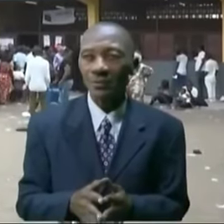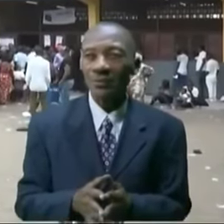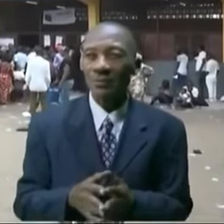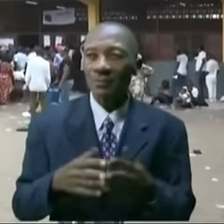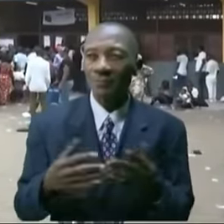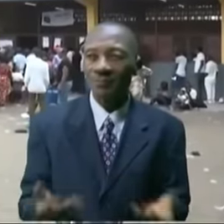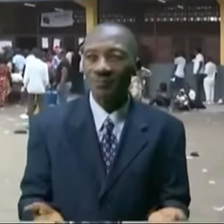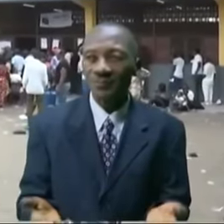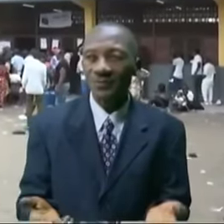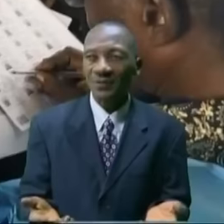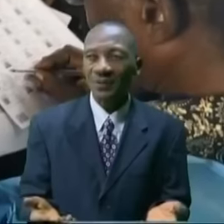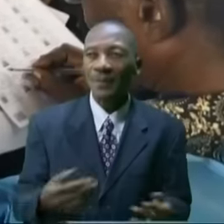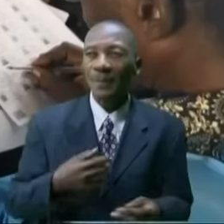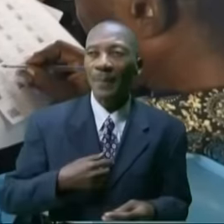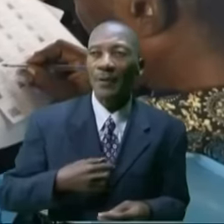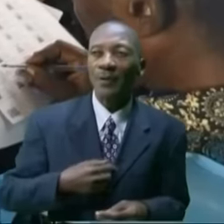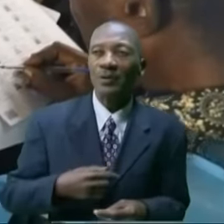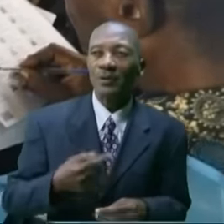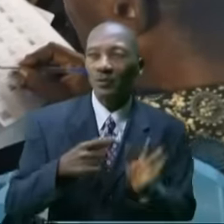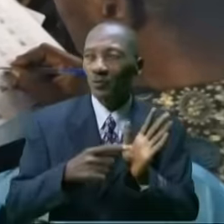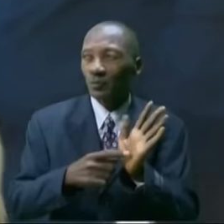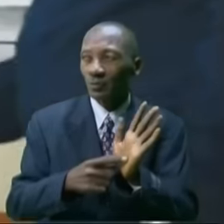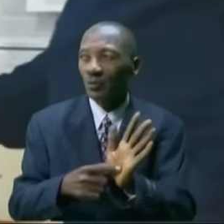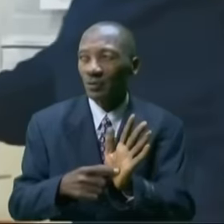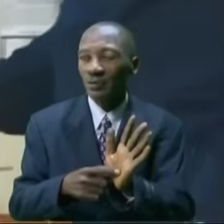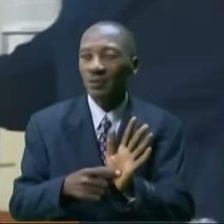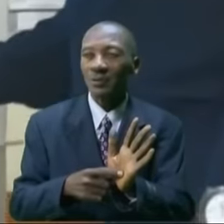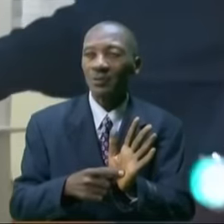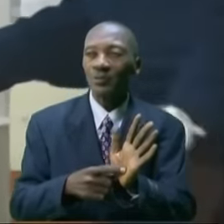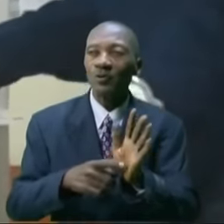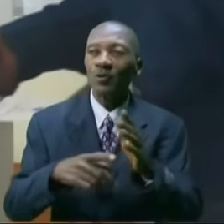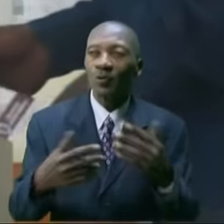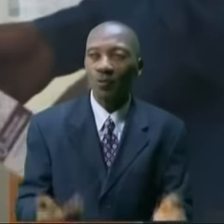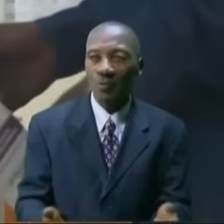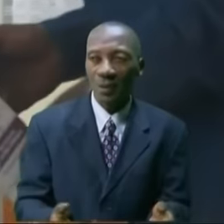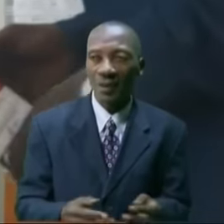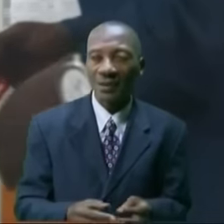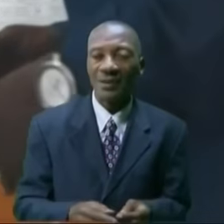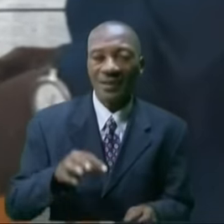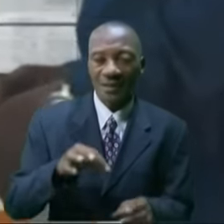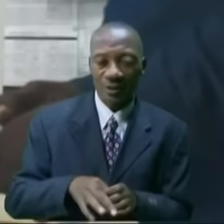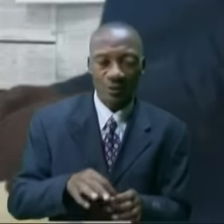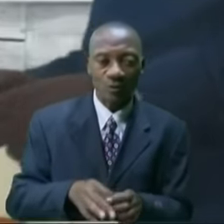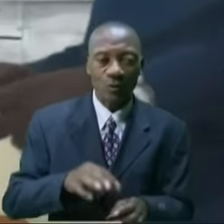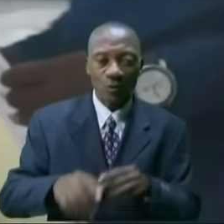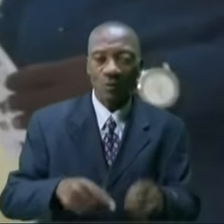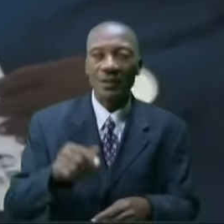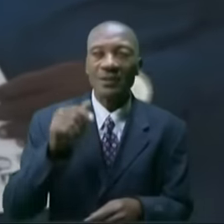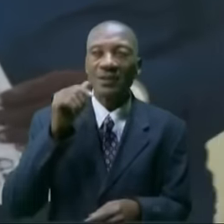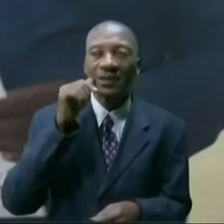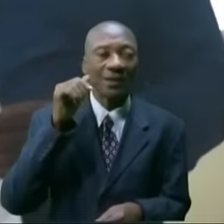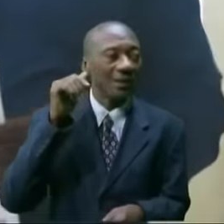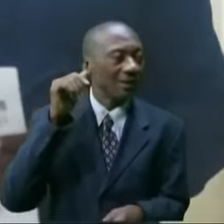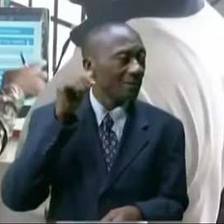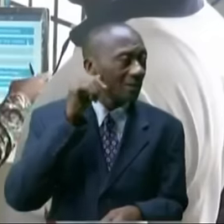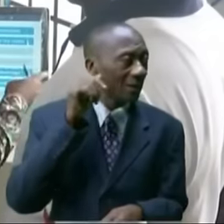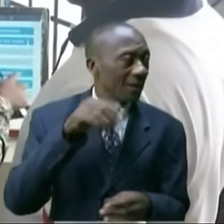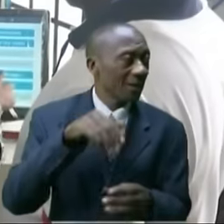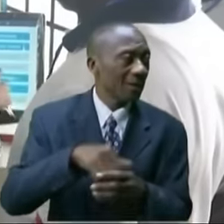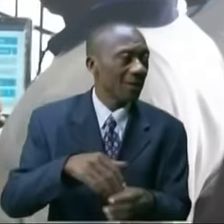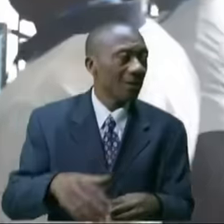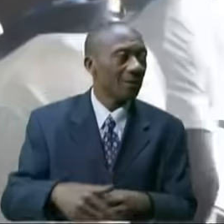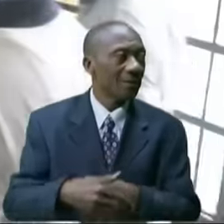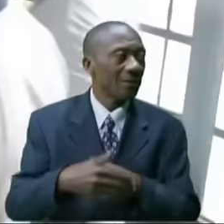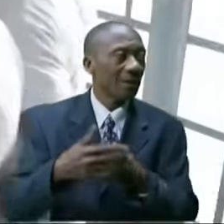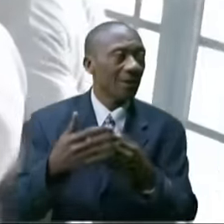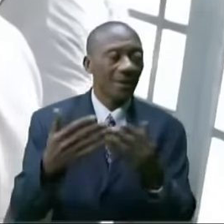d'envie de s'exprimer par les urnes. Dans certains centres, les machines sont à l'heure, le vote a pu commencer. Même s'il commence pour les uns, pour les